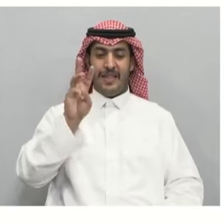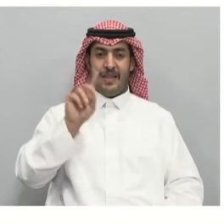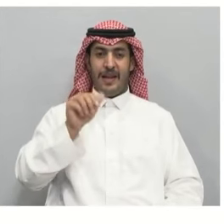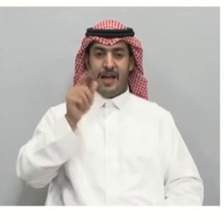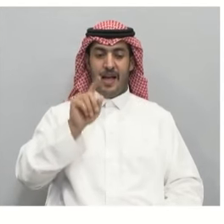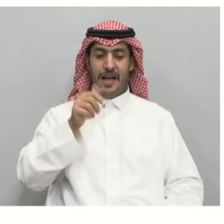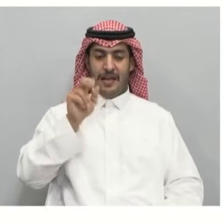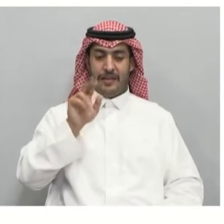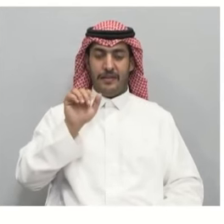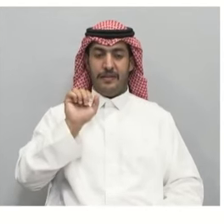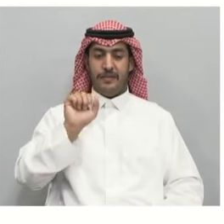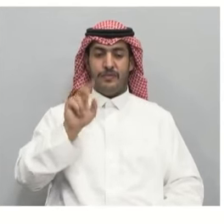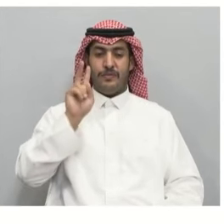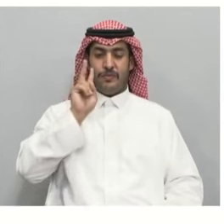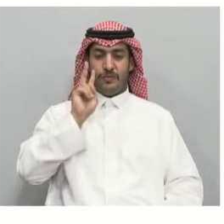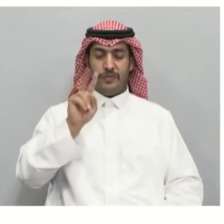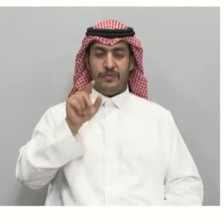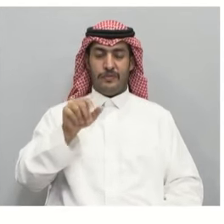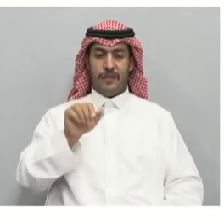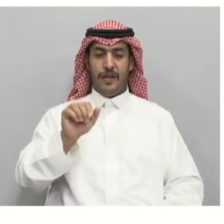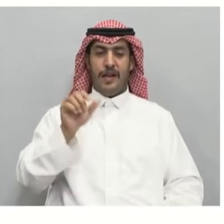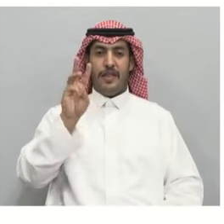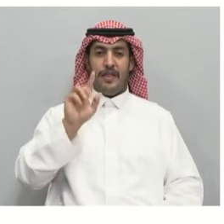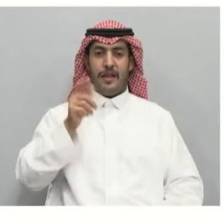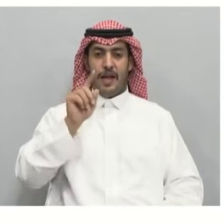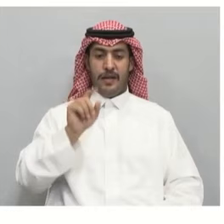الاثراءات رح نشاهد هذا